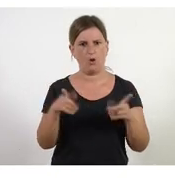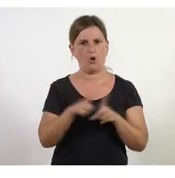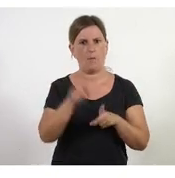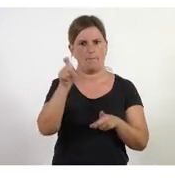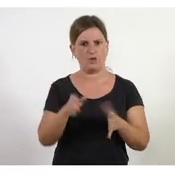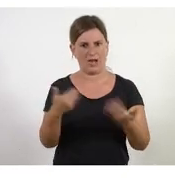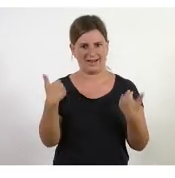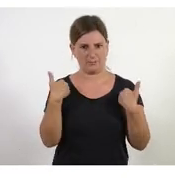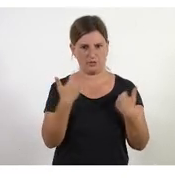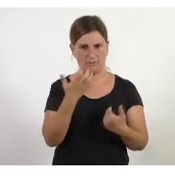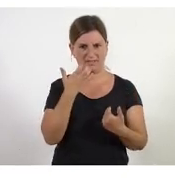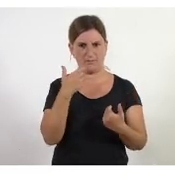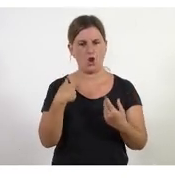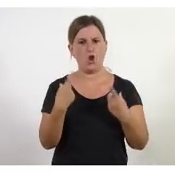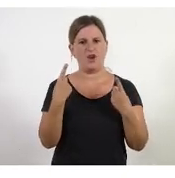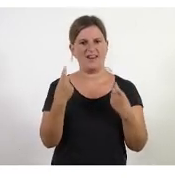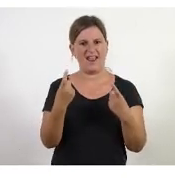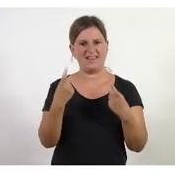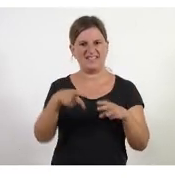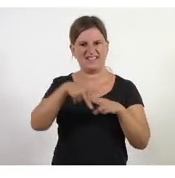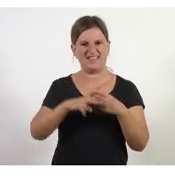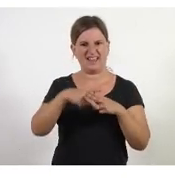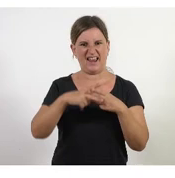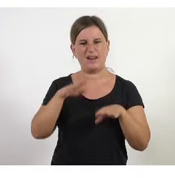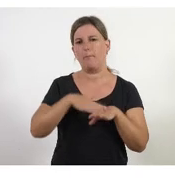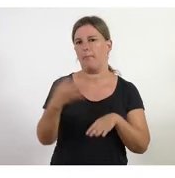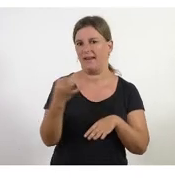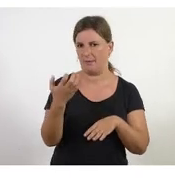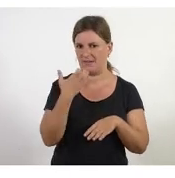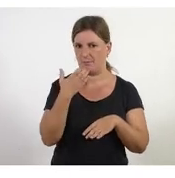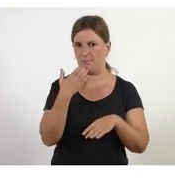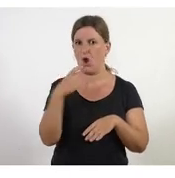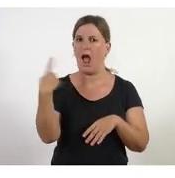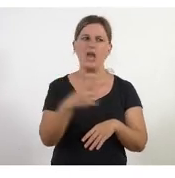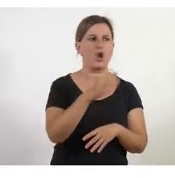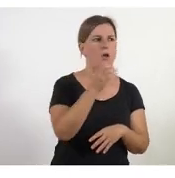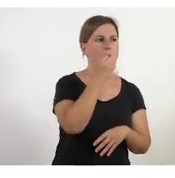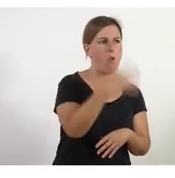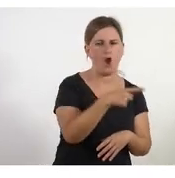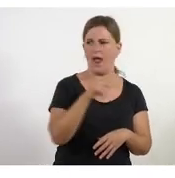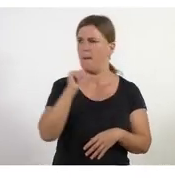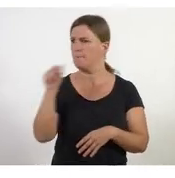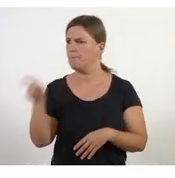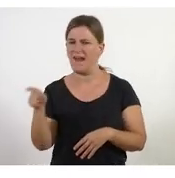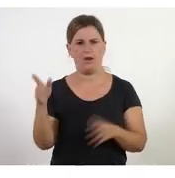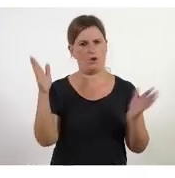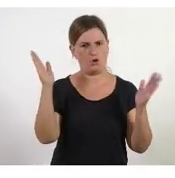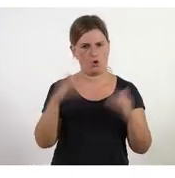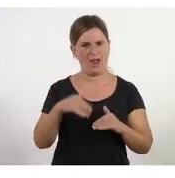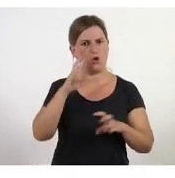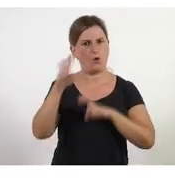i quines necessitats li demanem a l'eina, d'acord? Però no hi ha una solució ni bona ni dolenta, sinó hem de trobar la